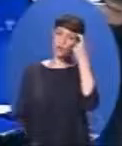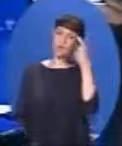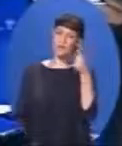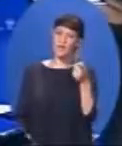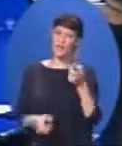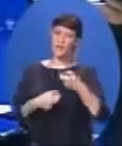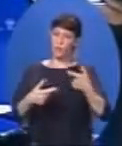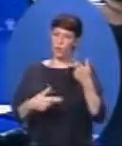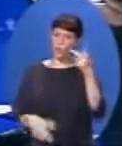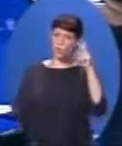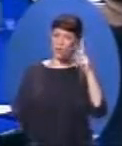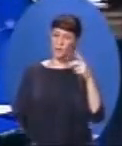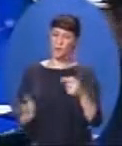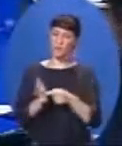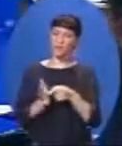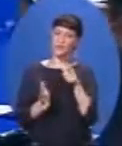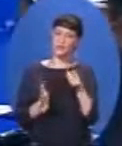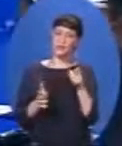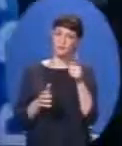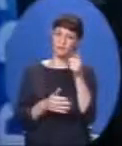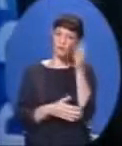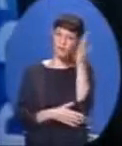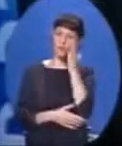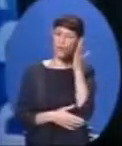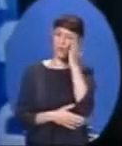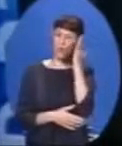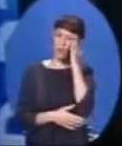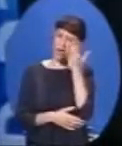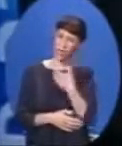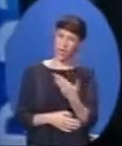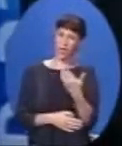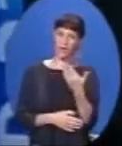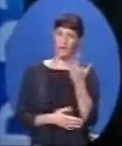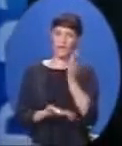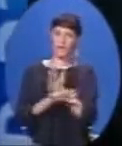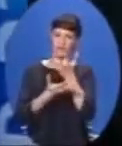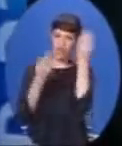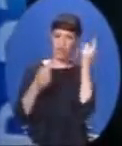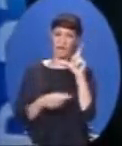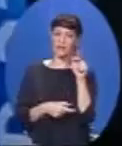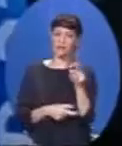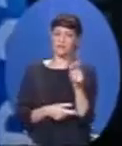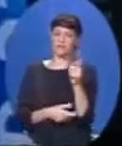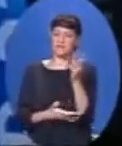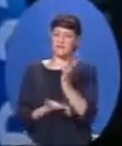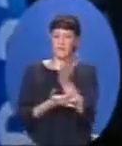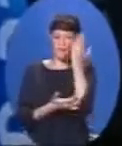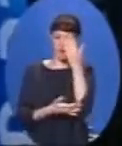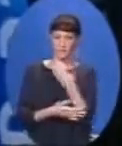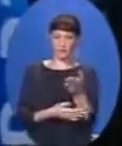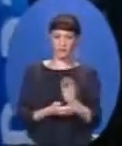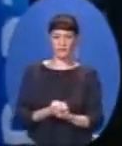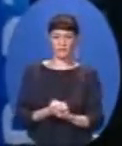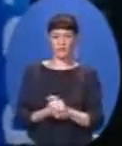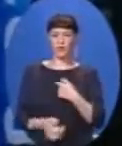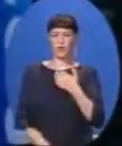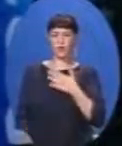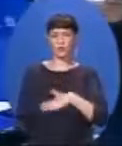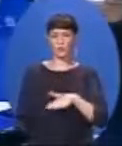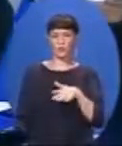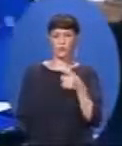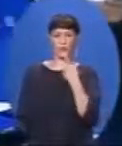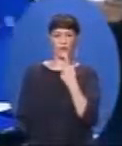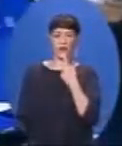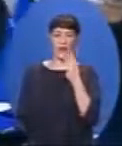חושבים שעכשיו כבר מפעל הרהיטים הנשכח הזה כבר פתאום נהיה ידוע. אני רוצה להזכיר לך משהו. ראש הממשלה שלך התחיל